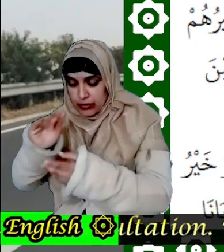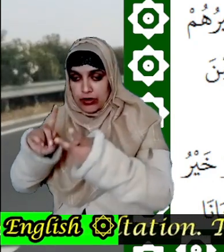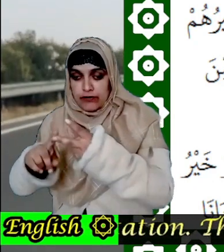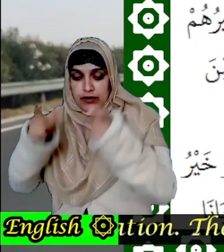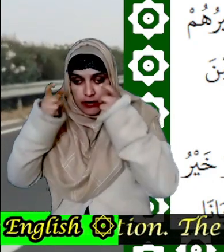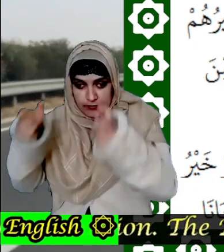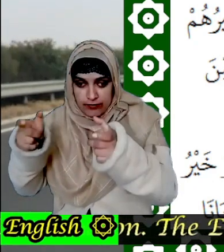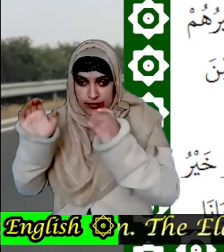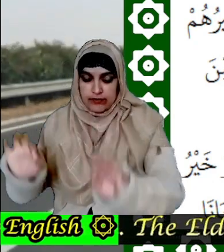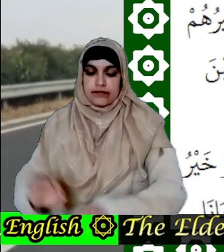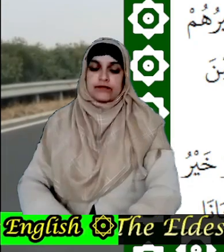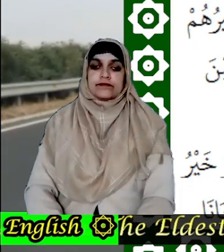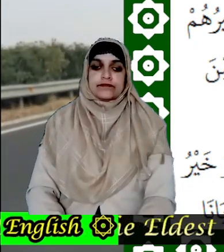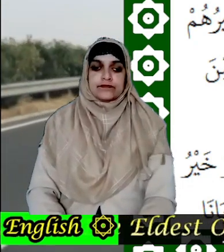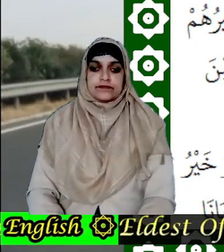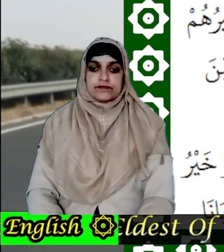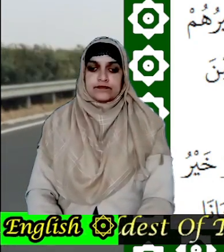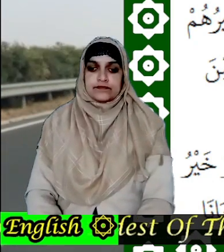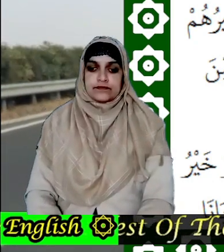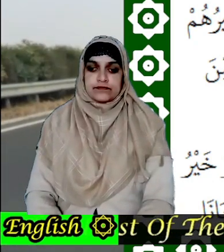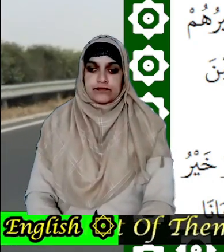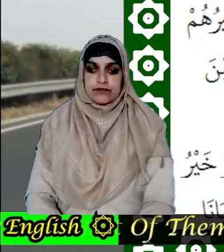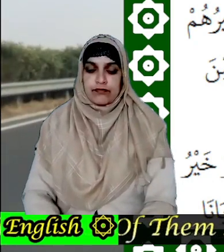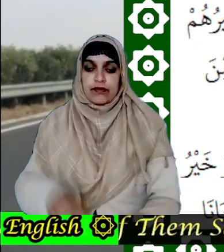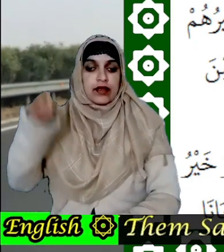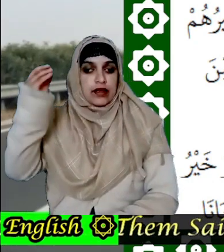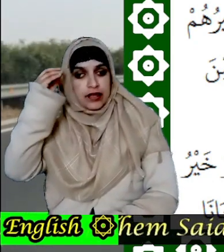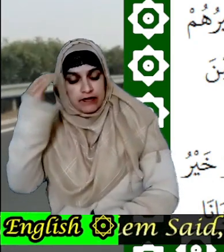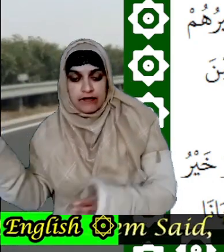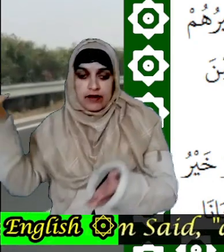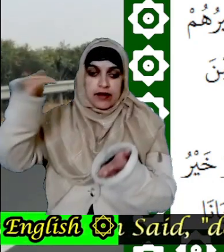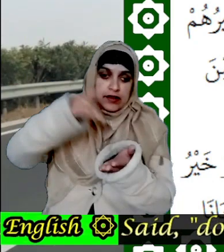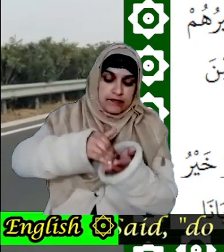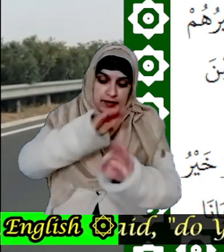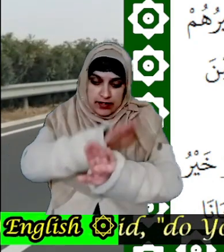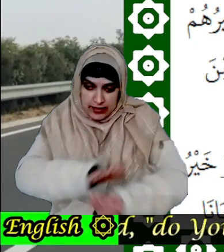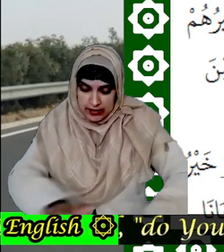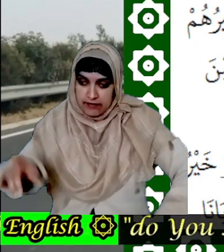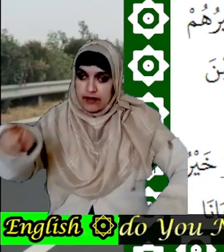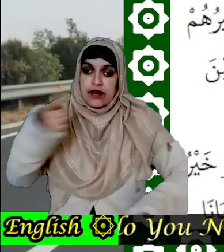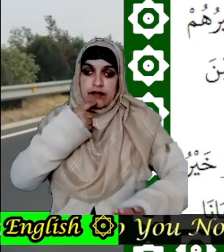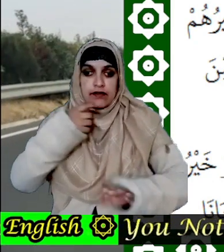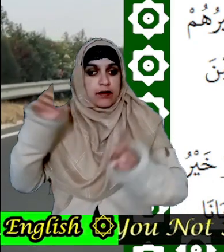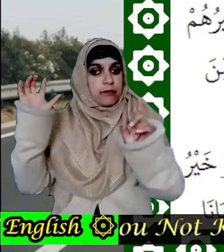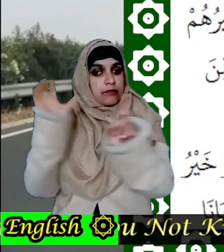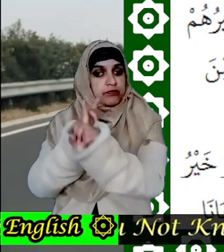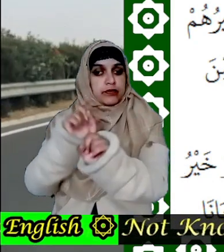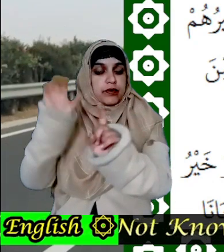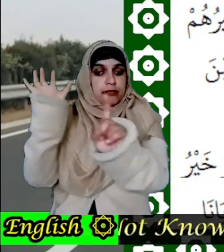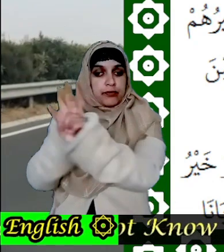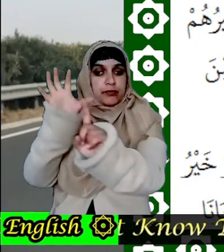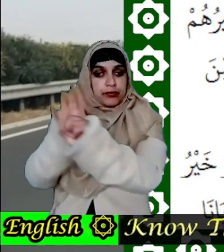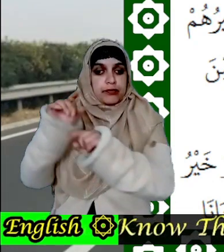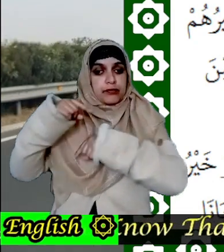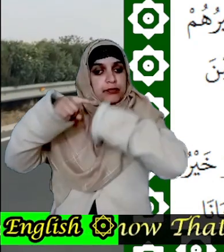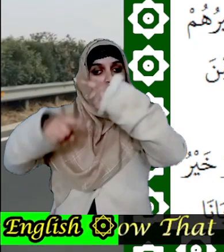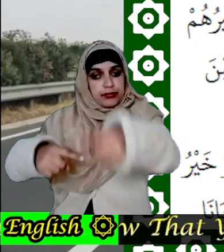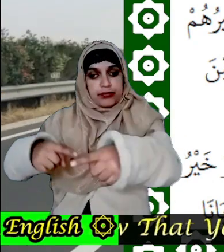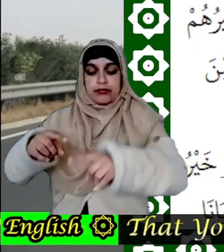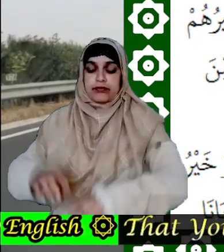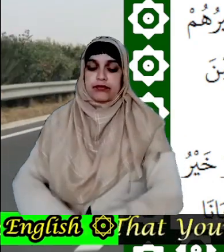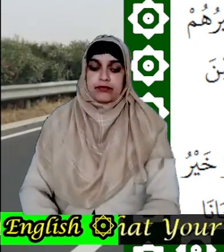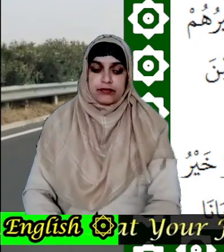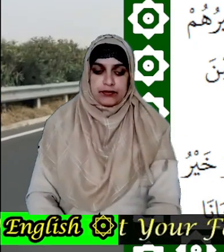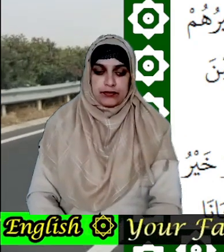قال كبيرهم قدان سانين رو بيل كنجا متكاهو مو يهوذا ألم تعلموا سيسنين بين